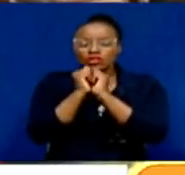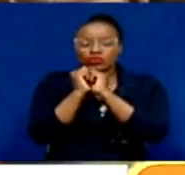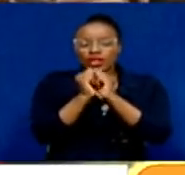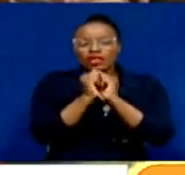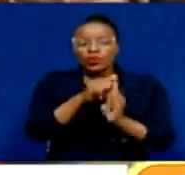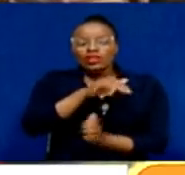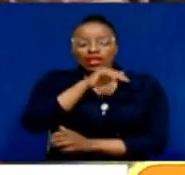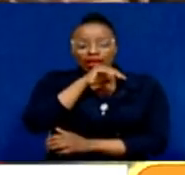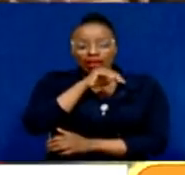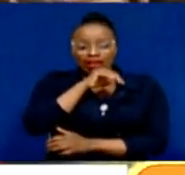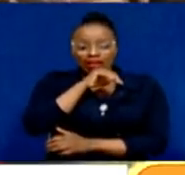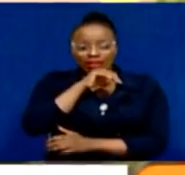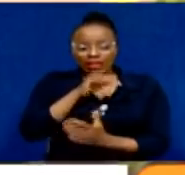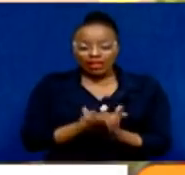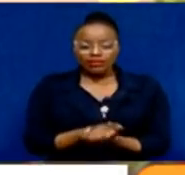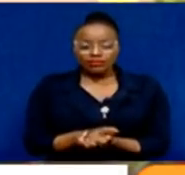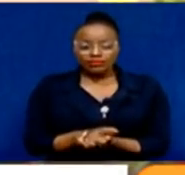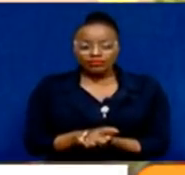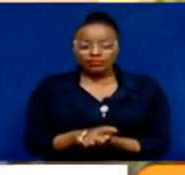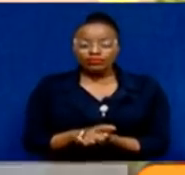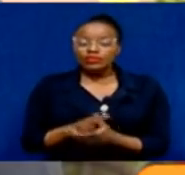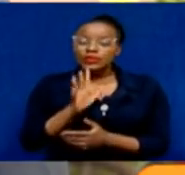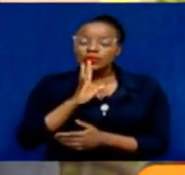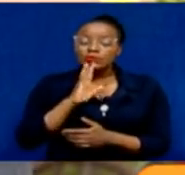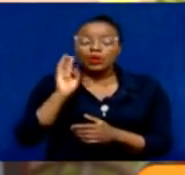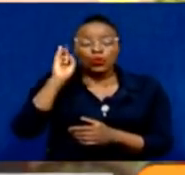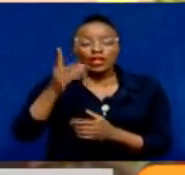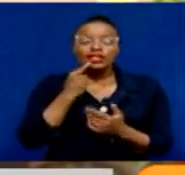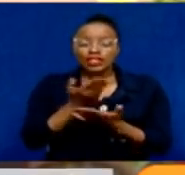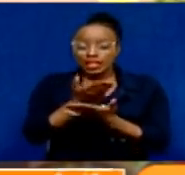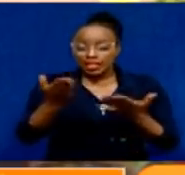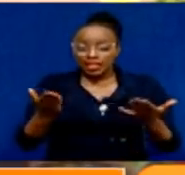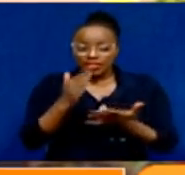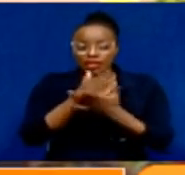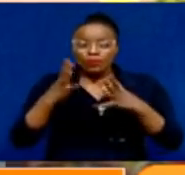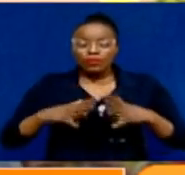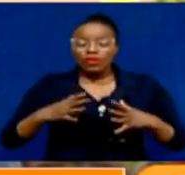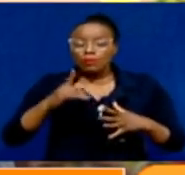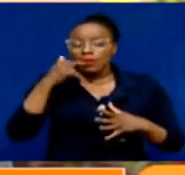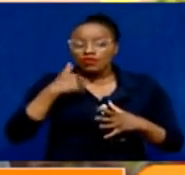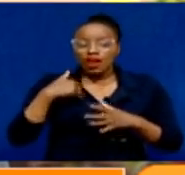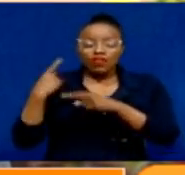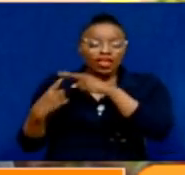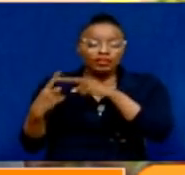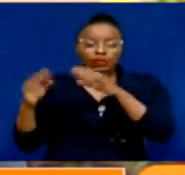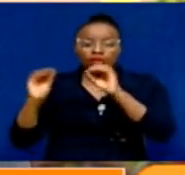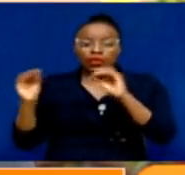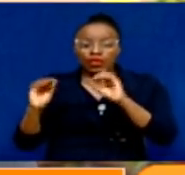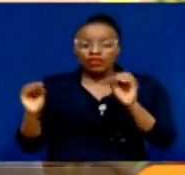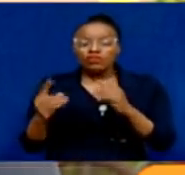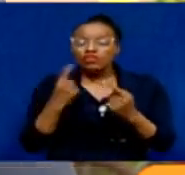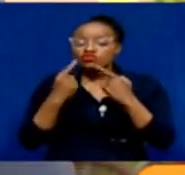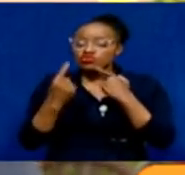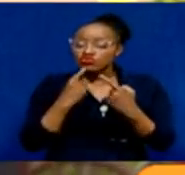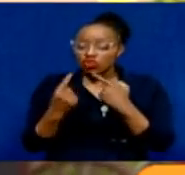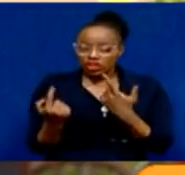kinara wa ODM Raila Odinga. Kwa hivyo tuzungumza wazi. Wengine ambao hawana experience ya